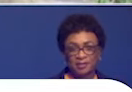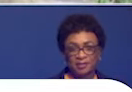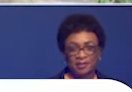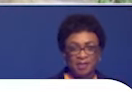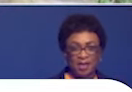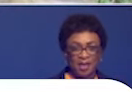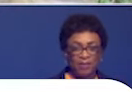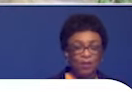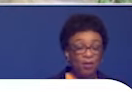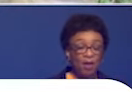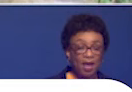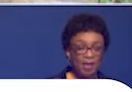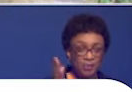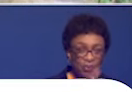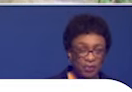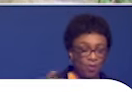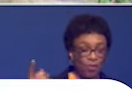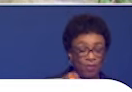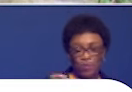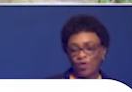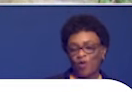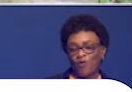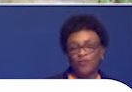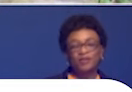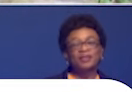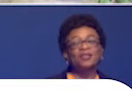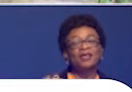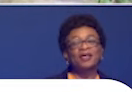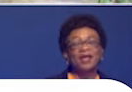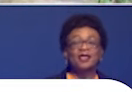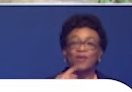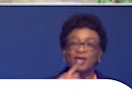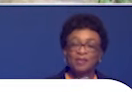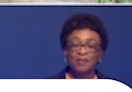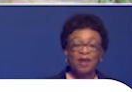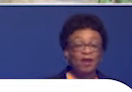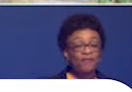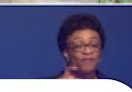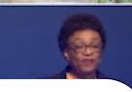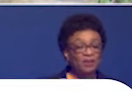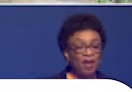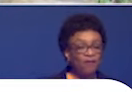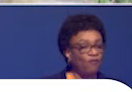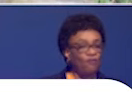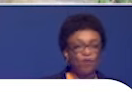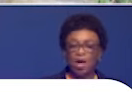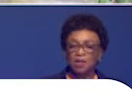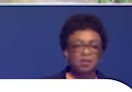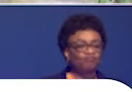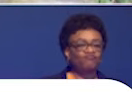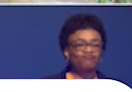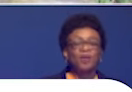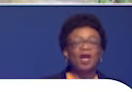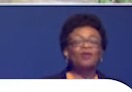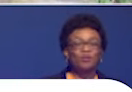Mnamo2014,walipomalizakaziyao, walikujaofisinimwakijijiwakisema wanatakakufungavisimahivi.Lakini tuliwaambia,"Bwana,tunahitajivisima kwa